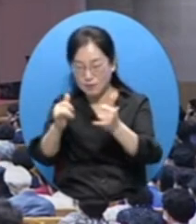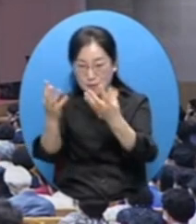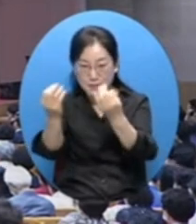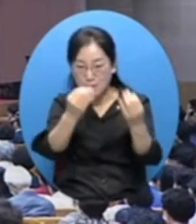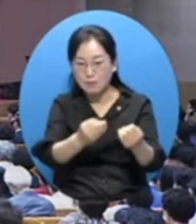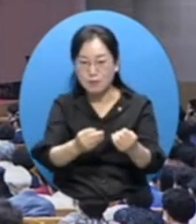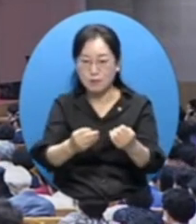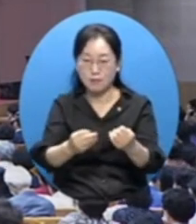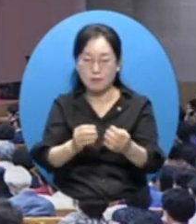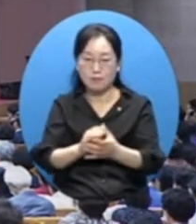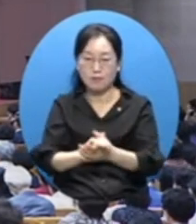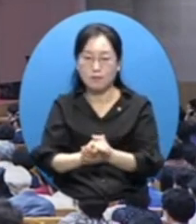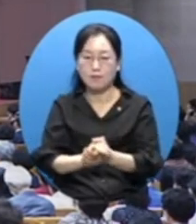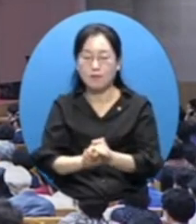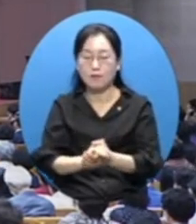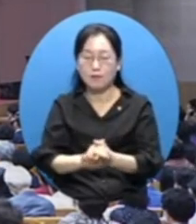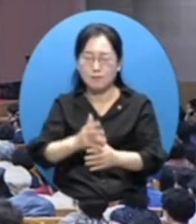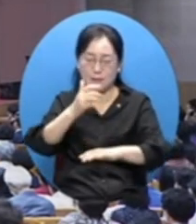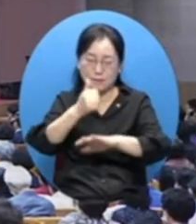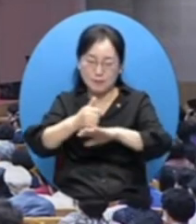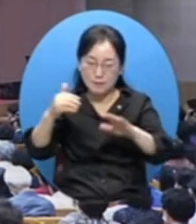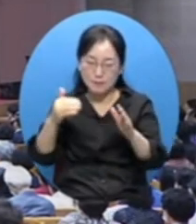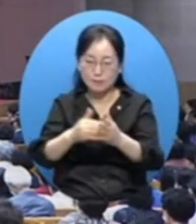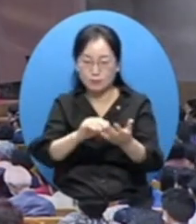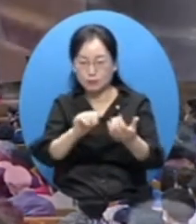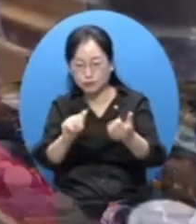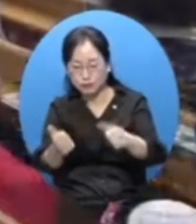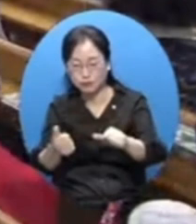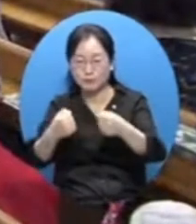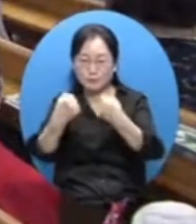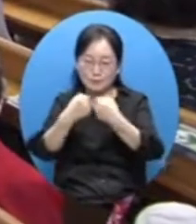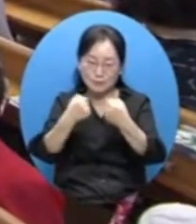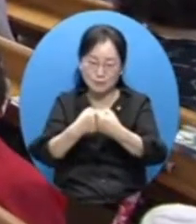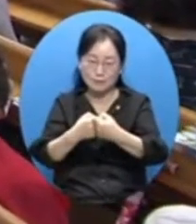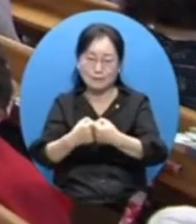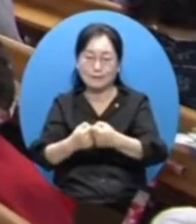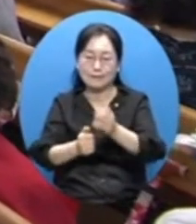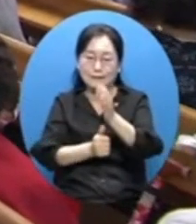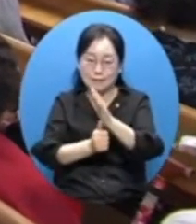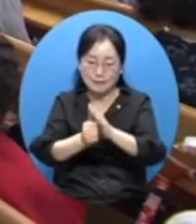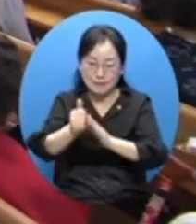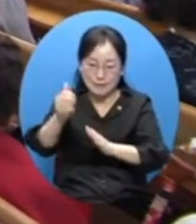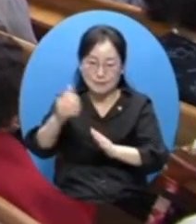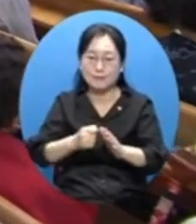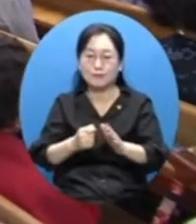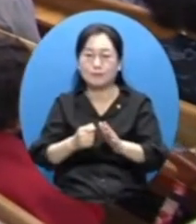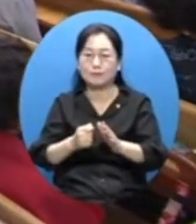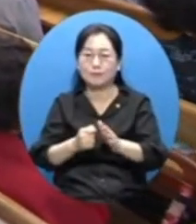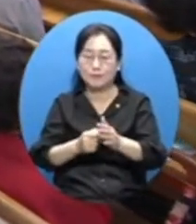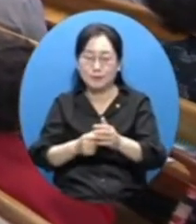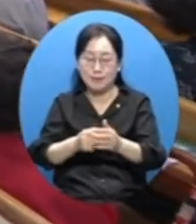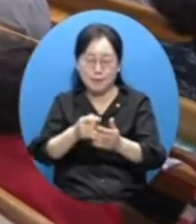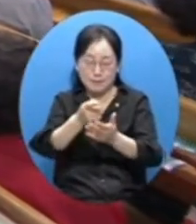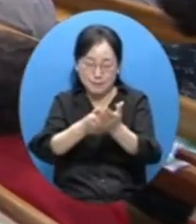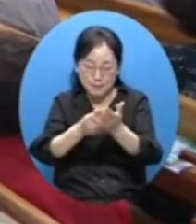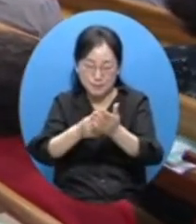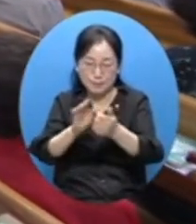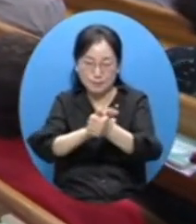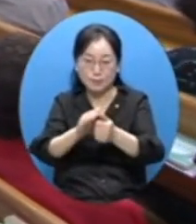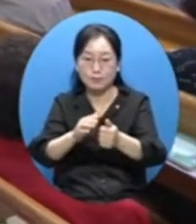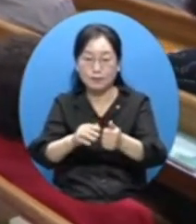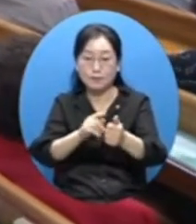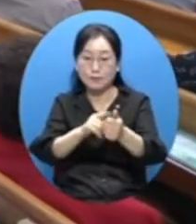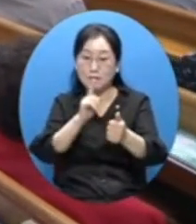마지막 순간까지 그가 죽음과 싸우면서도 희망을 놓지 않고 암 환자를 치료했는데, 그가 말하는 최고의 암